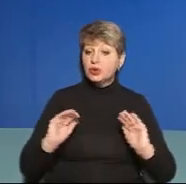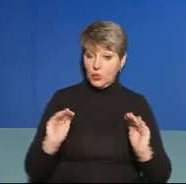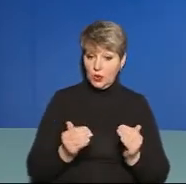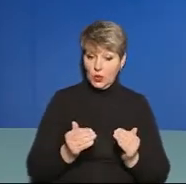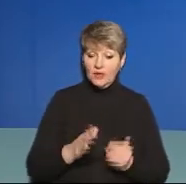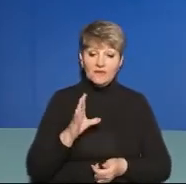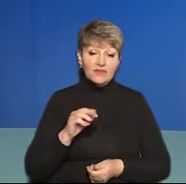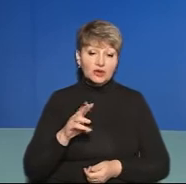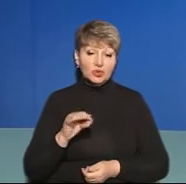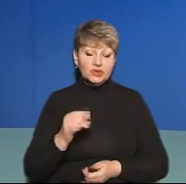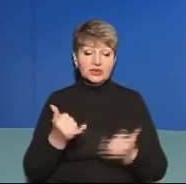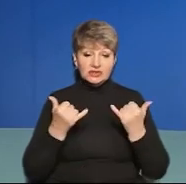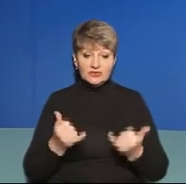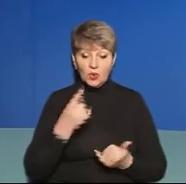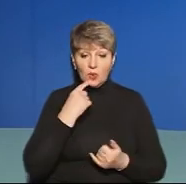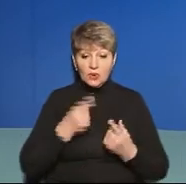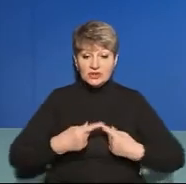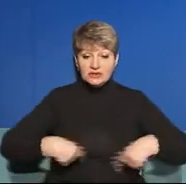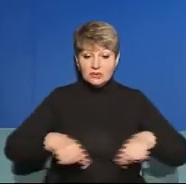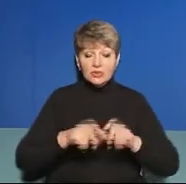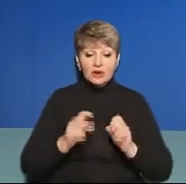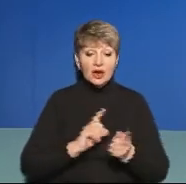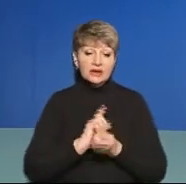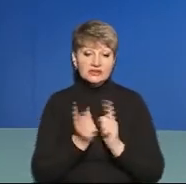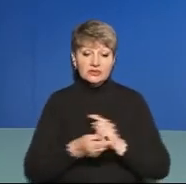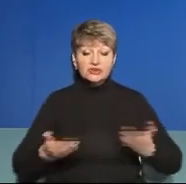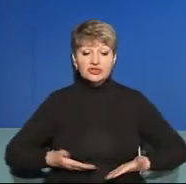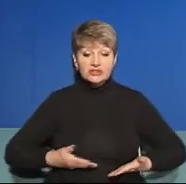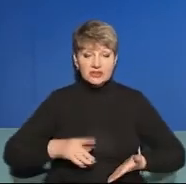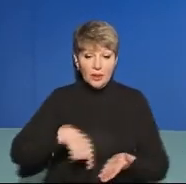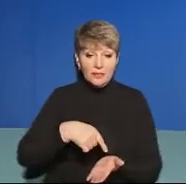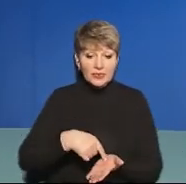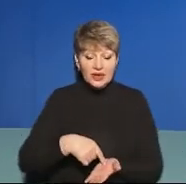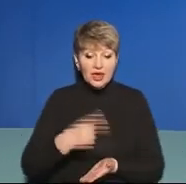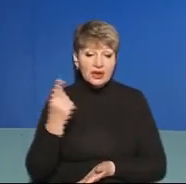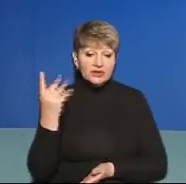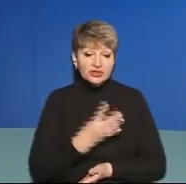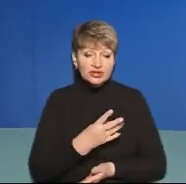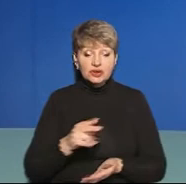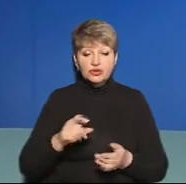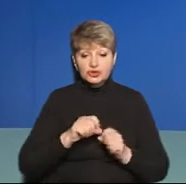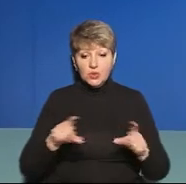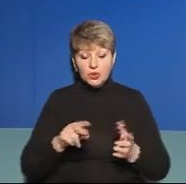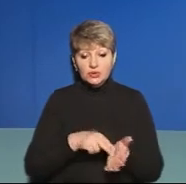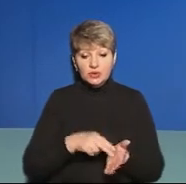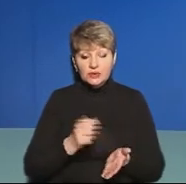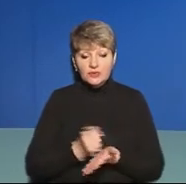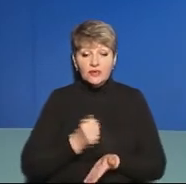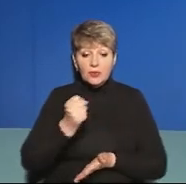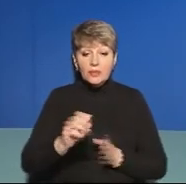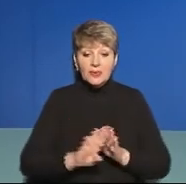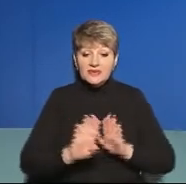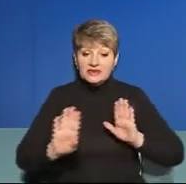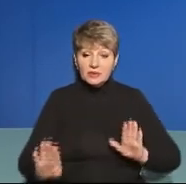коротко. В Атутіно від сьогодні у червоній зоні, як змінилося життя у місті. Чверть шкіл Черкащини відправили на